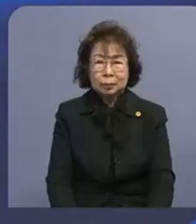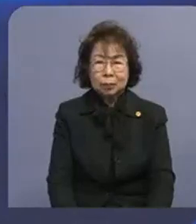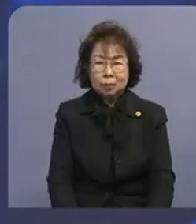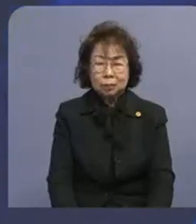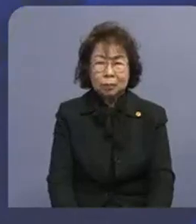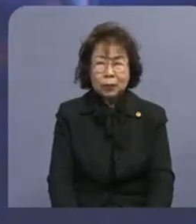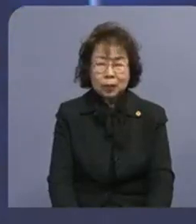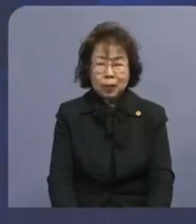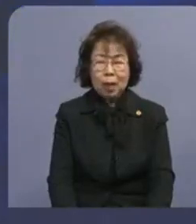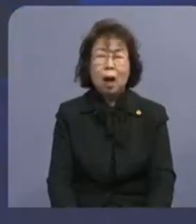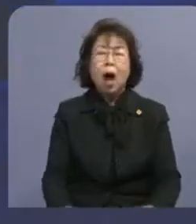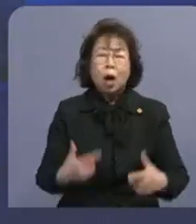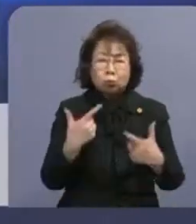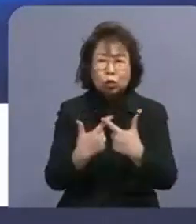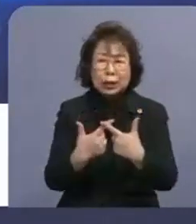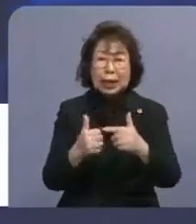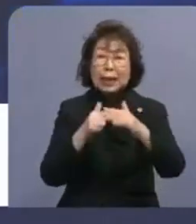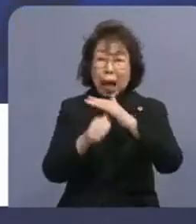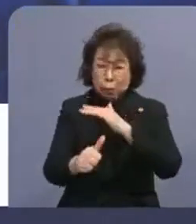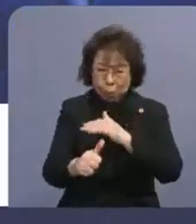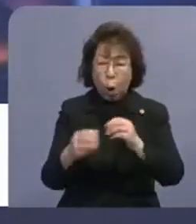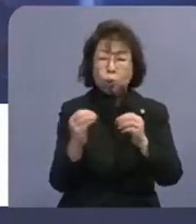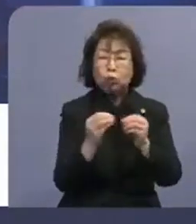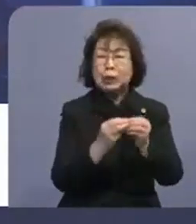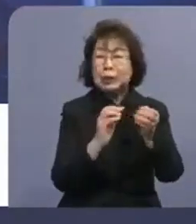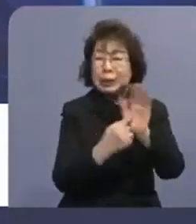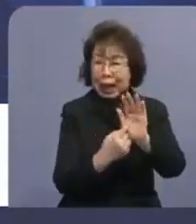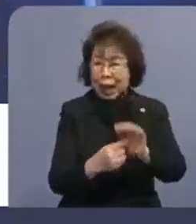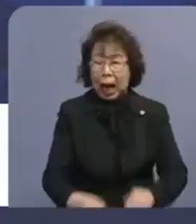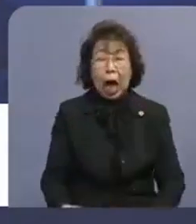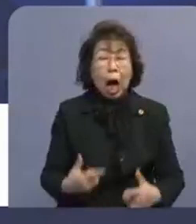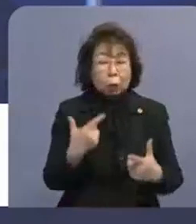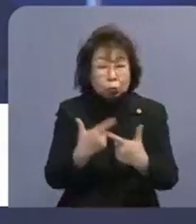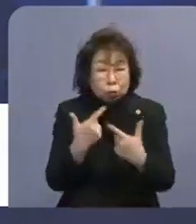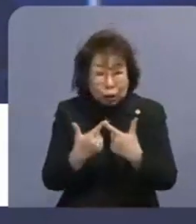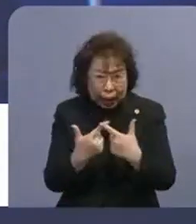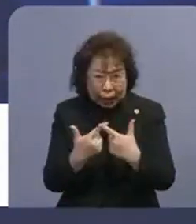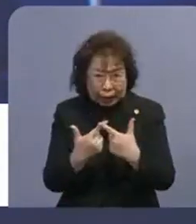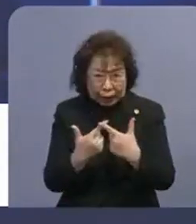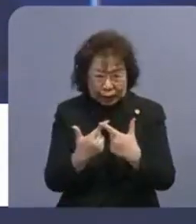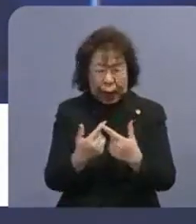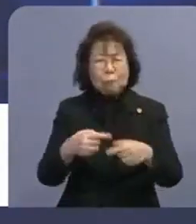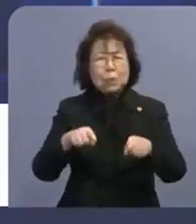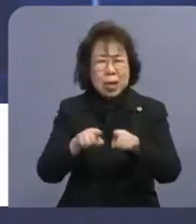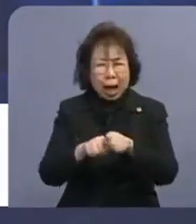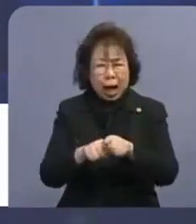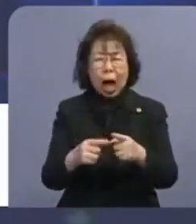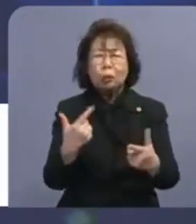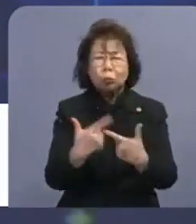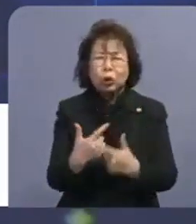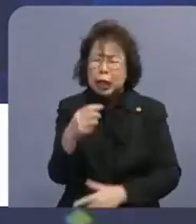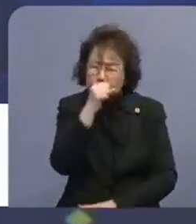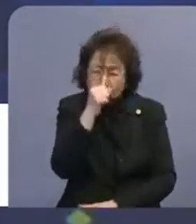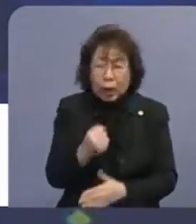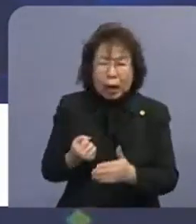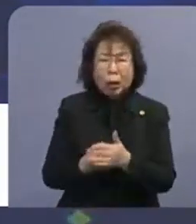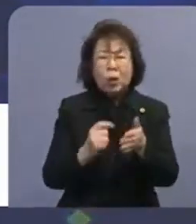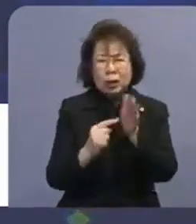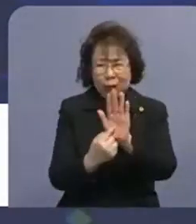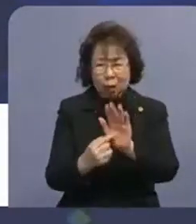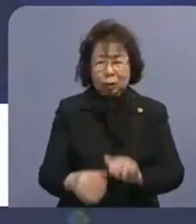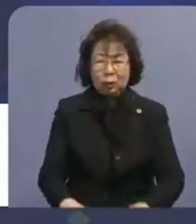다이나믹 프산을 대체할 부산의 새로운 슬로건이 부산 이즈 굿 부산이라 좋다로 정해졌습니다